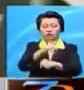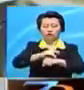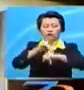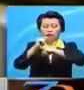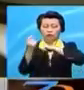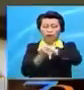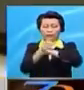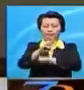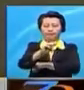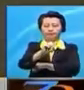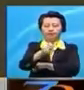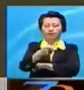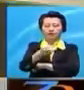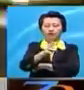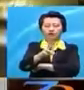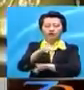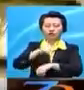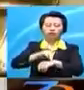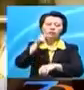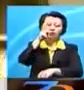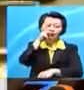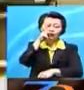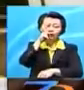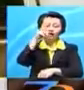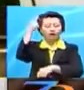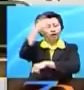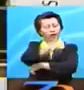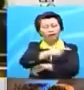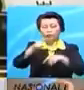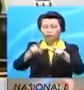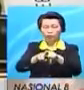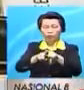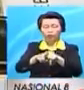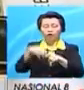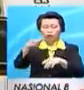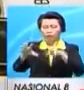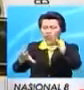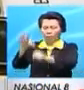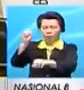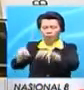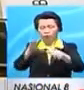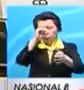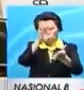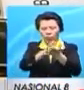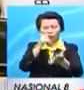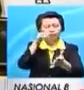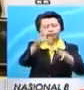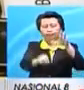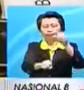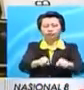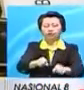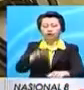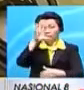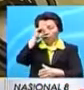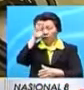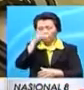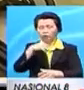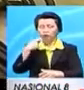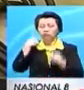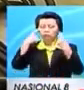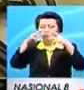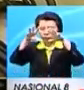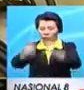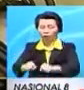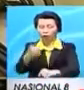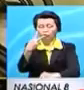Taman Mahsuri, Padang Serai di Kedah pada hari yang sama. Susulan penahanan pasangan suami isteri dan seorang lelaki itu, polis berjaya menahan